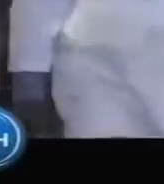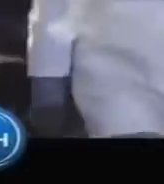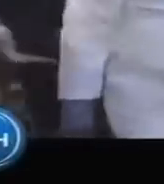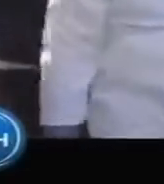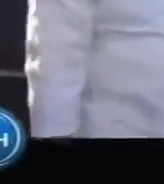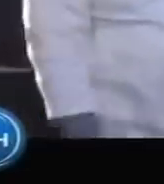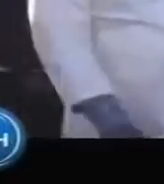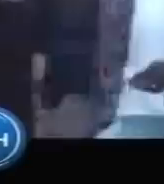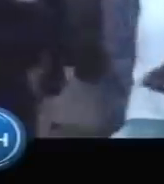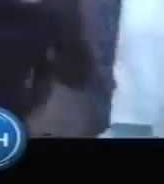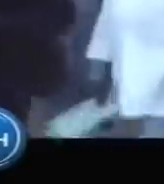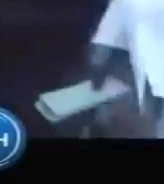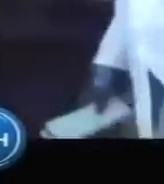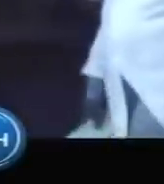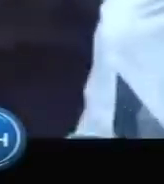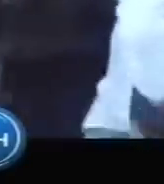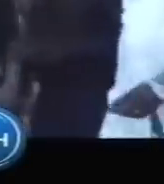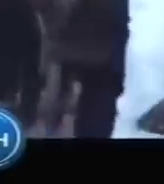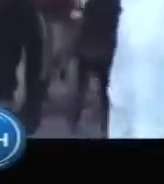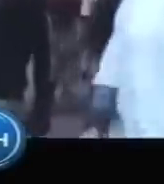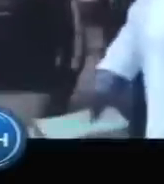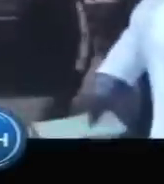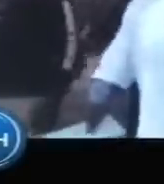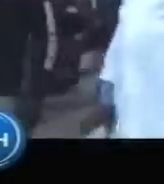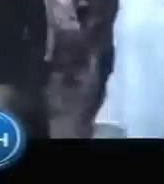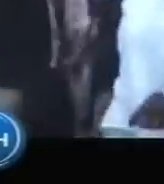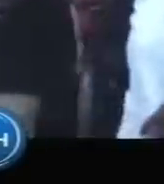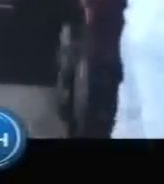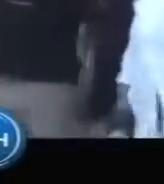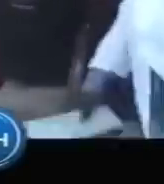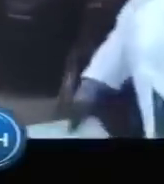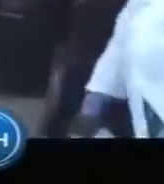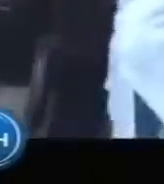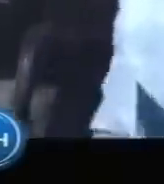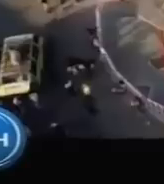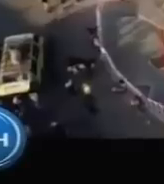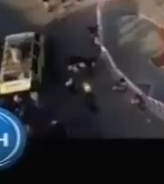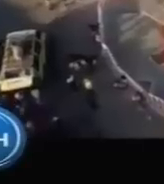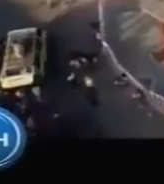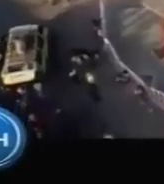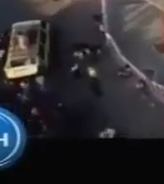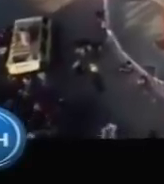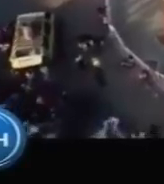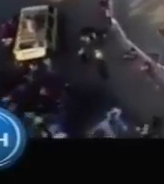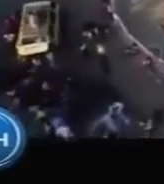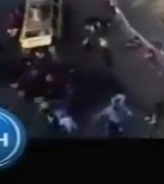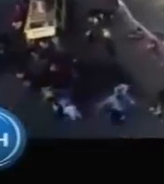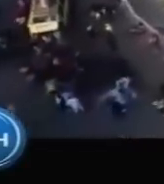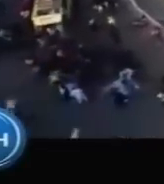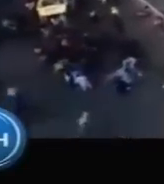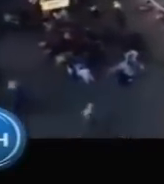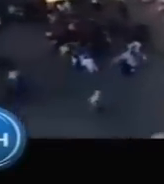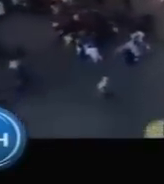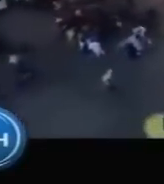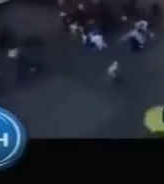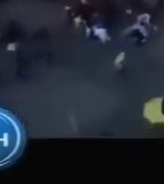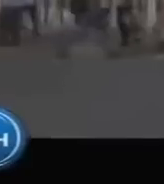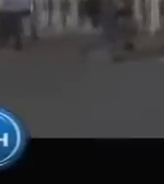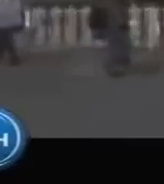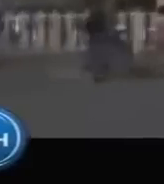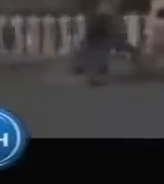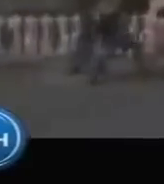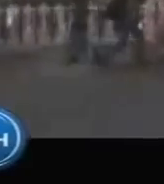sous escorte populaire, le patron des infrastructures en province se rendra au rond-point de la gare SNCC. L'endroit a été